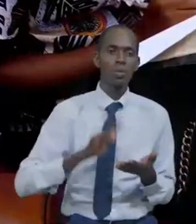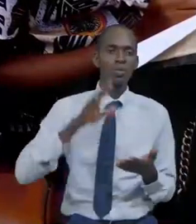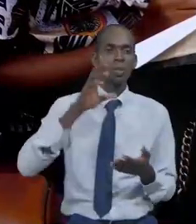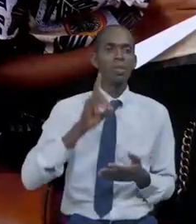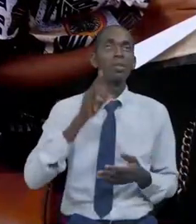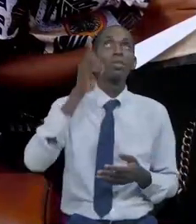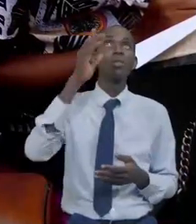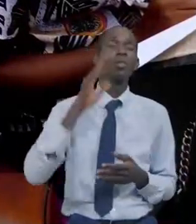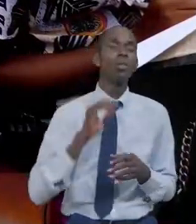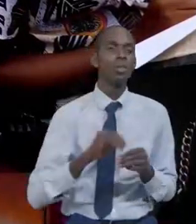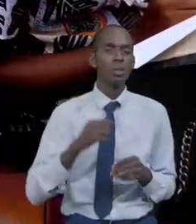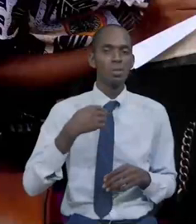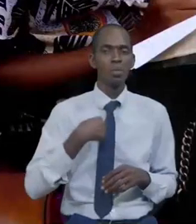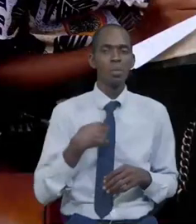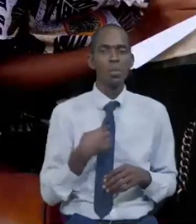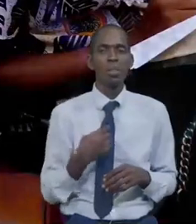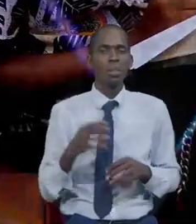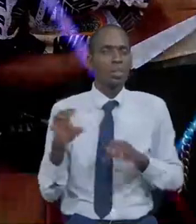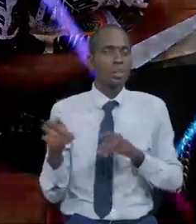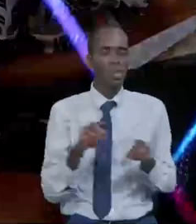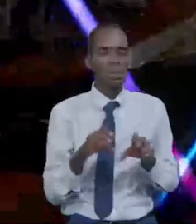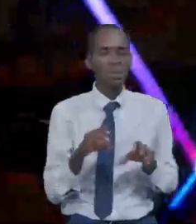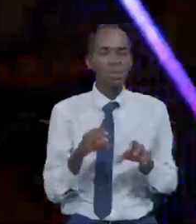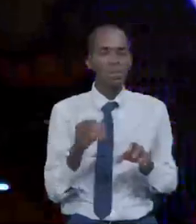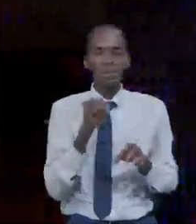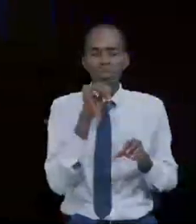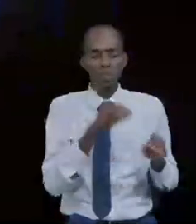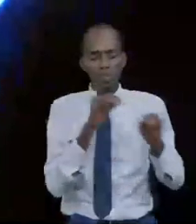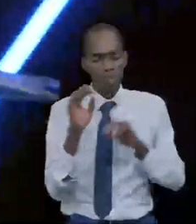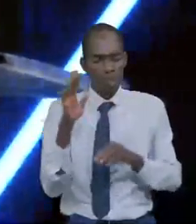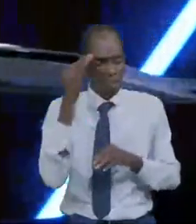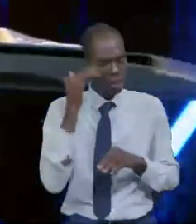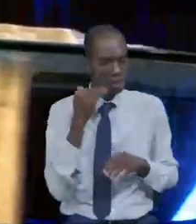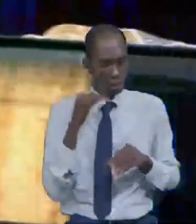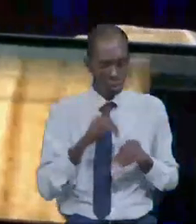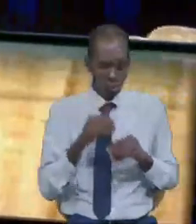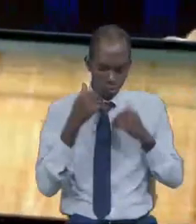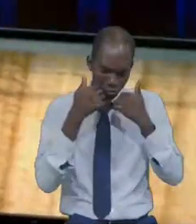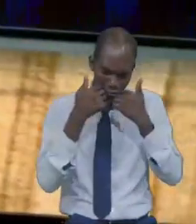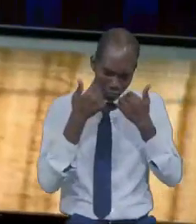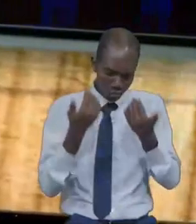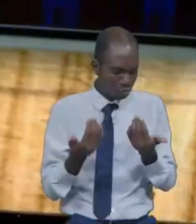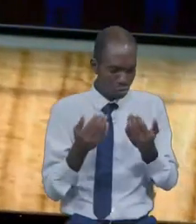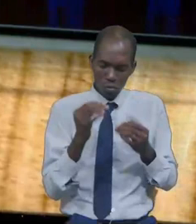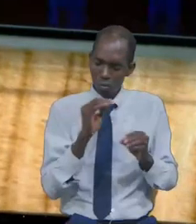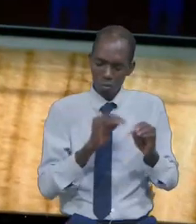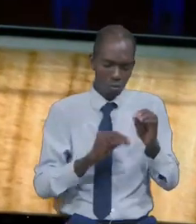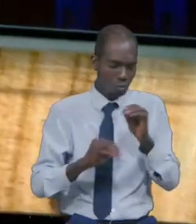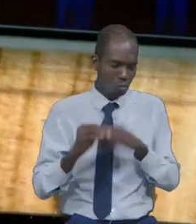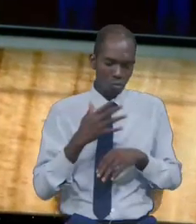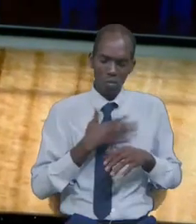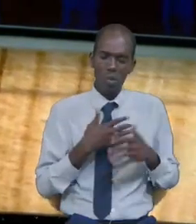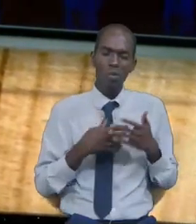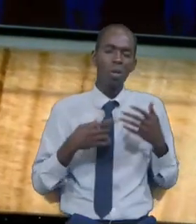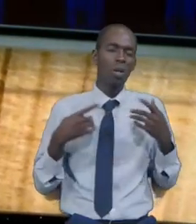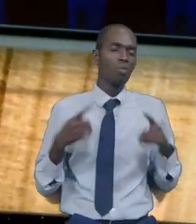sujet. Et ne baissait pas la tête, dit, oh, vraiment, oh, qu'est-ce